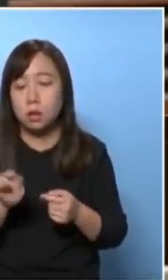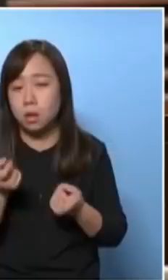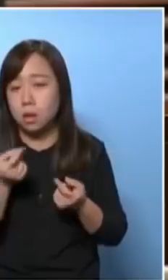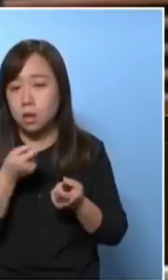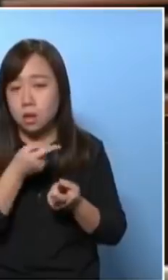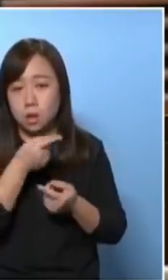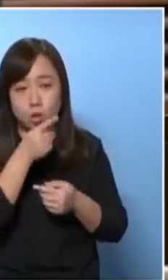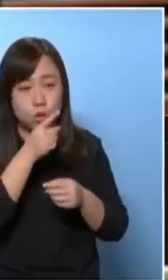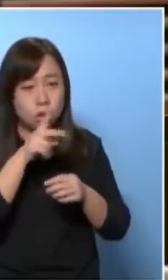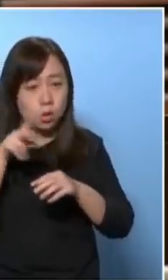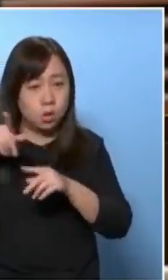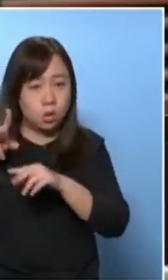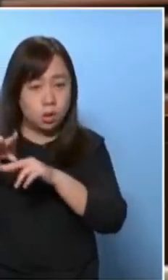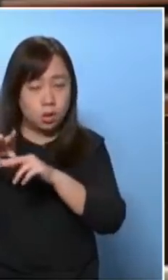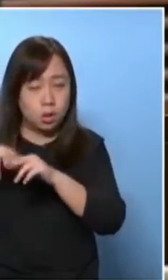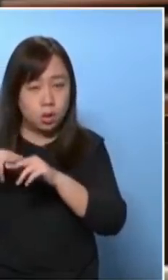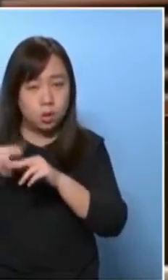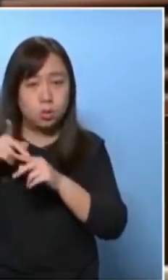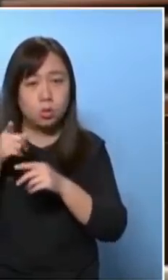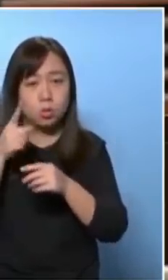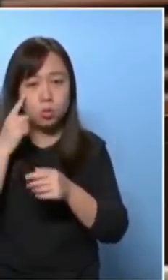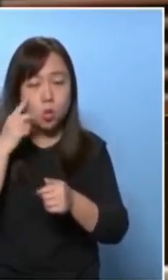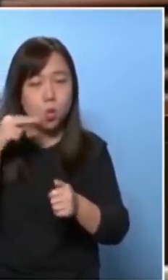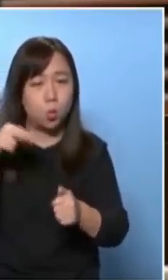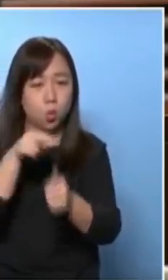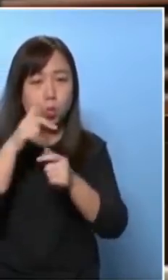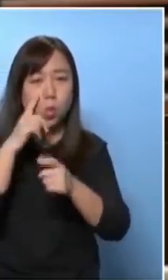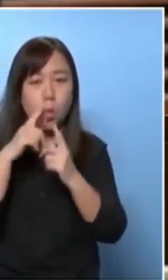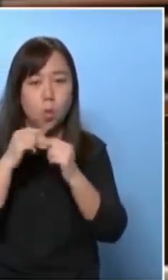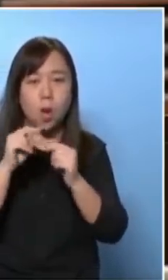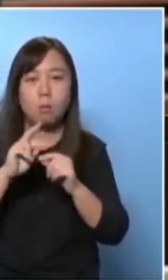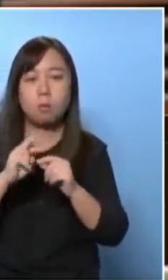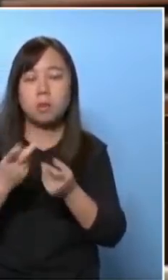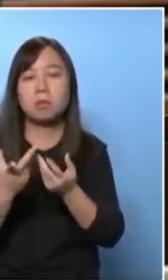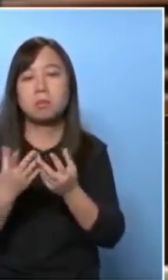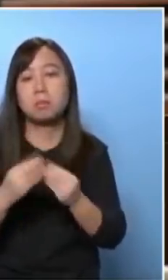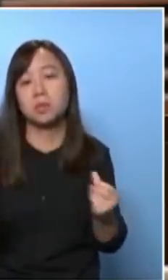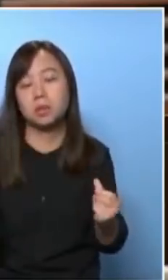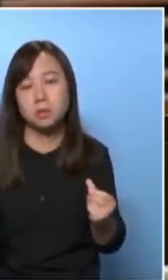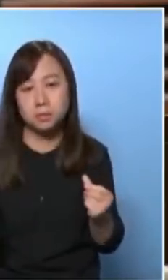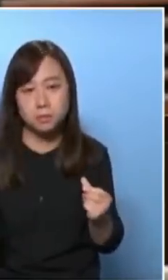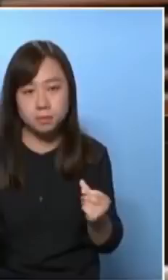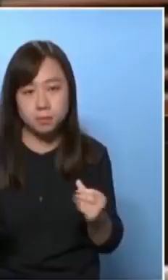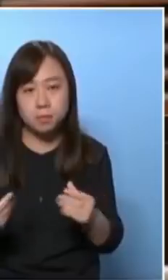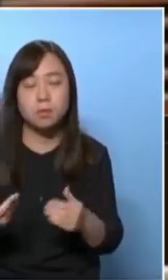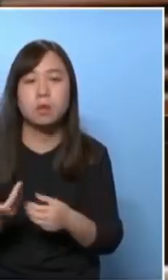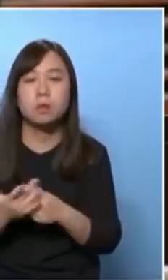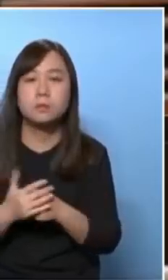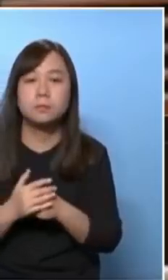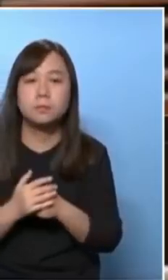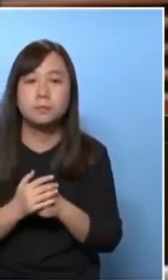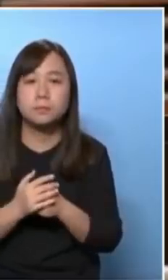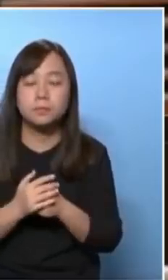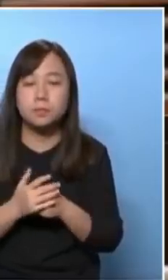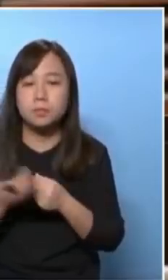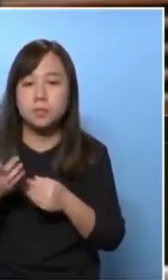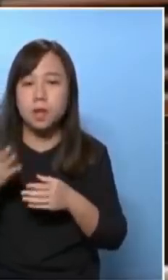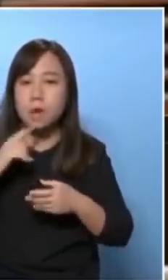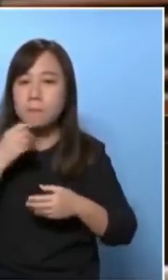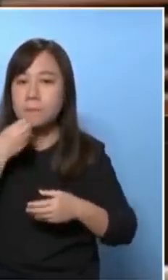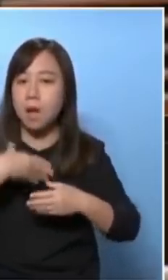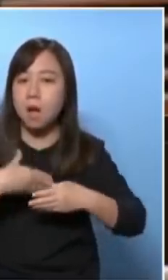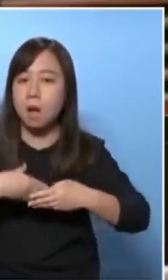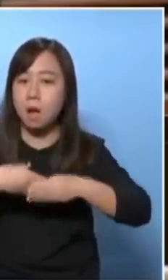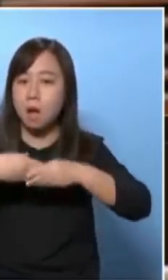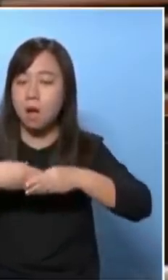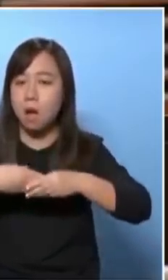將中央統一台灣的大計變成泡影，你不單止令到曾經同你握過